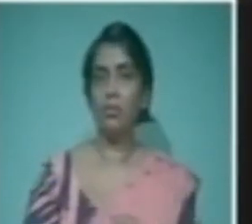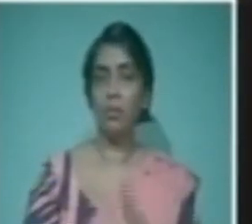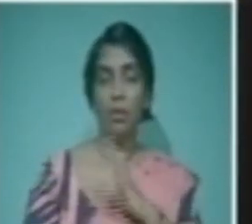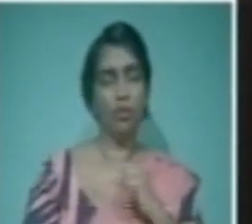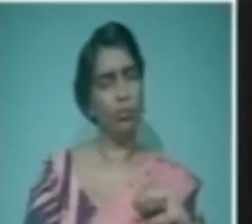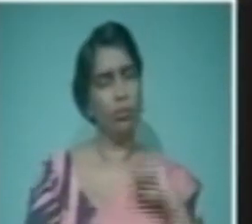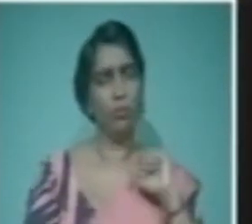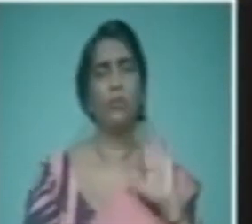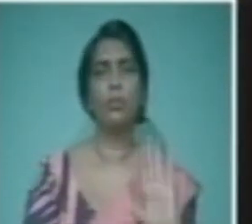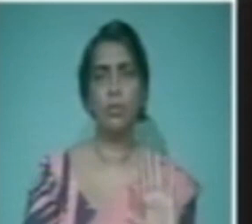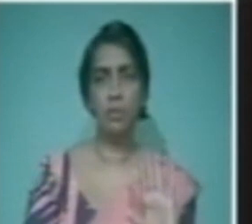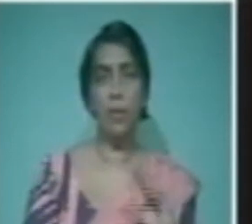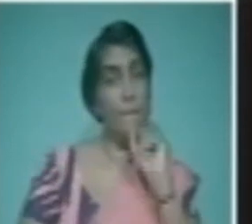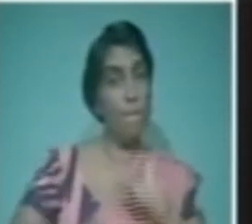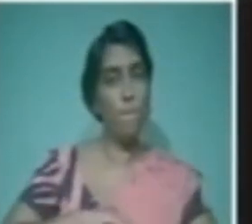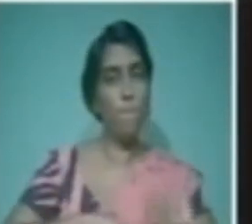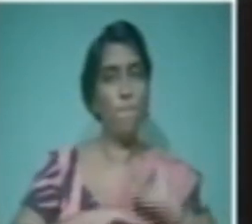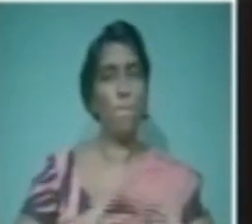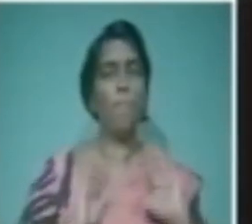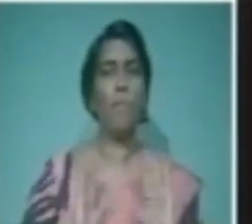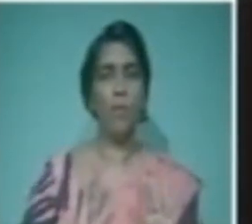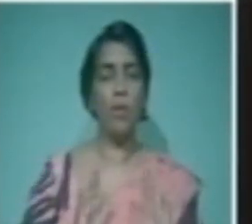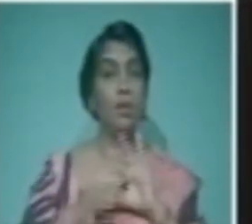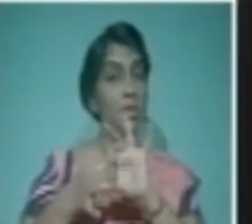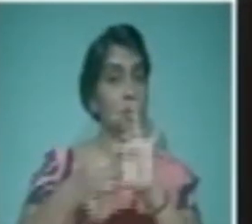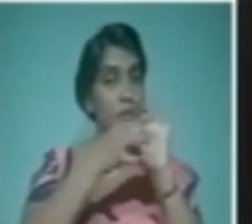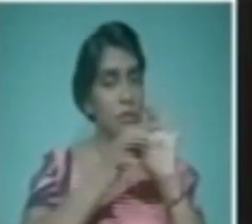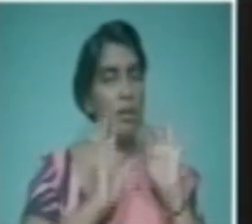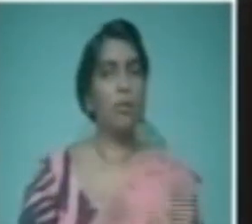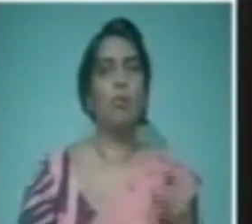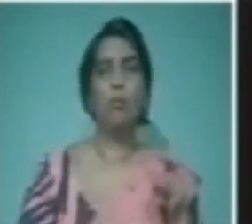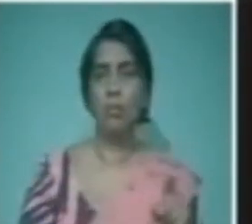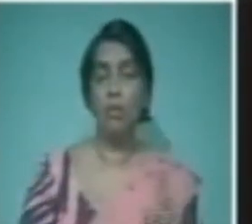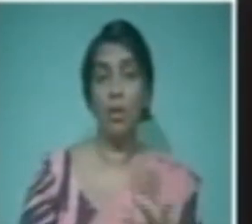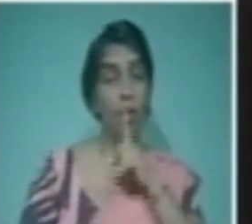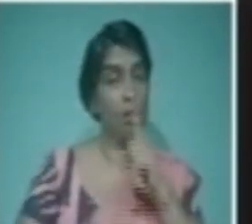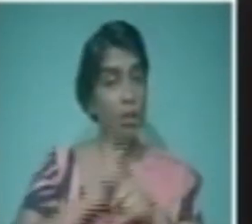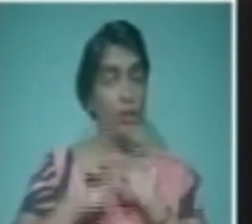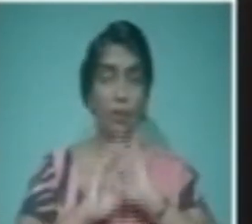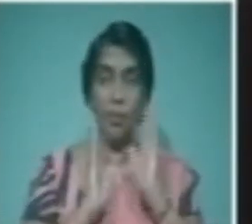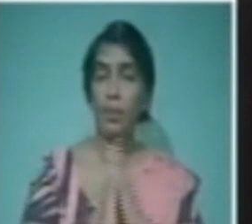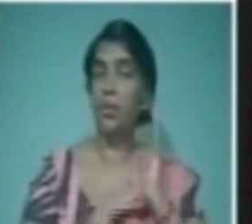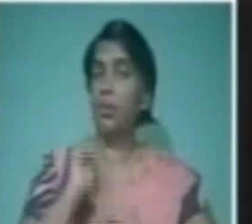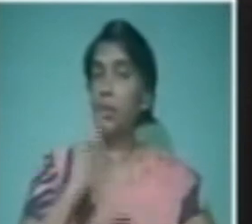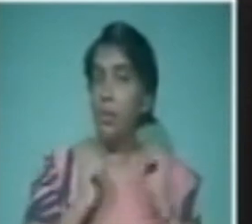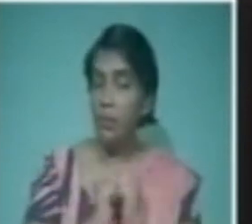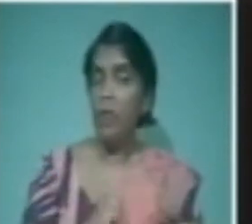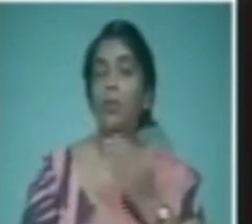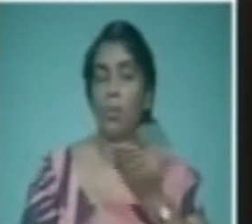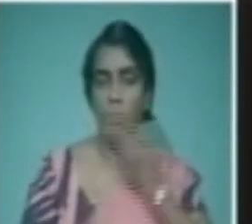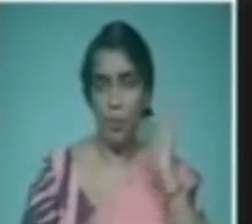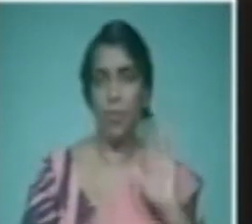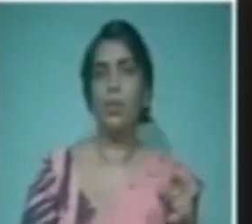adistane tiendona, selesum tienda tona, sambanda ta tienda tona, oya kata karna deva kriya wada nang wanda heki awa tienda